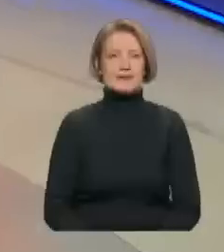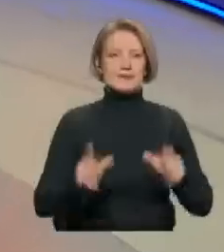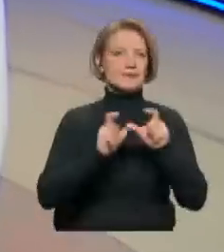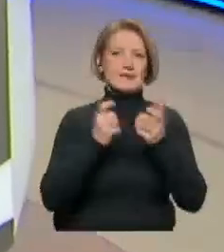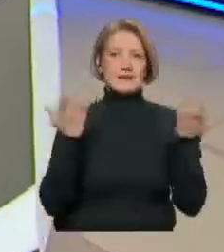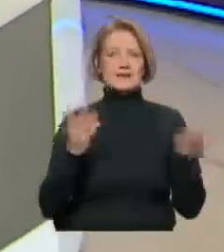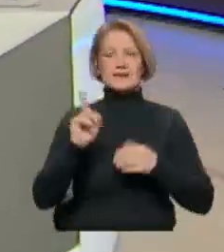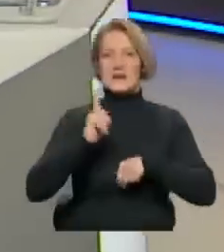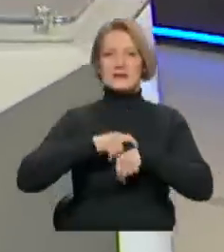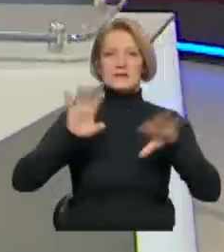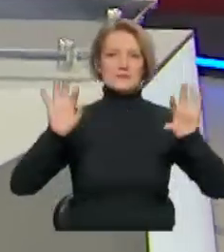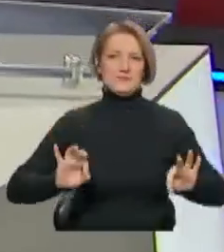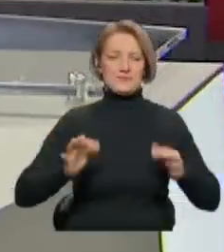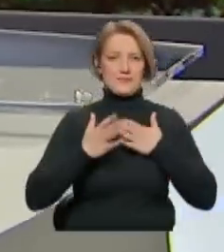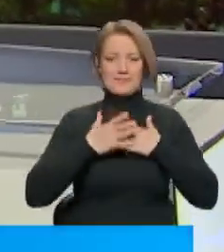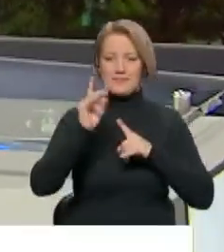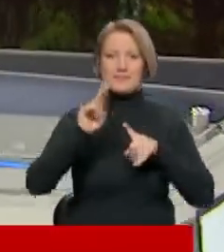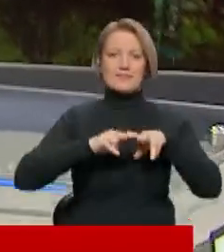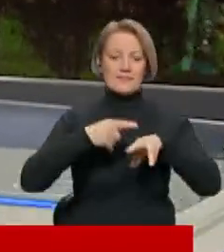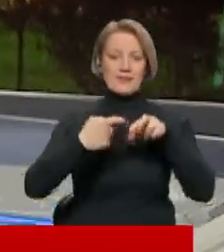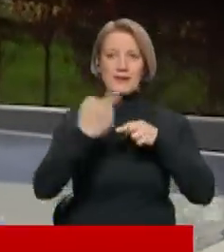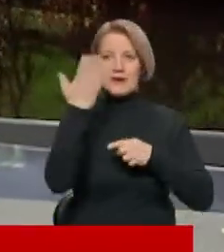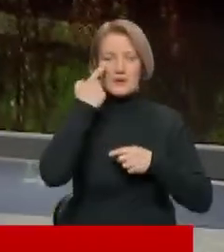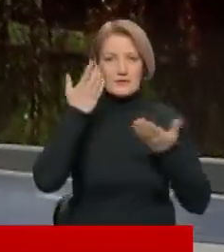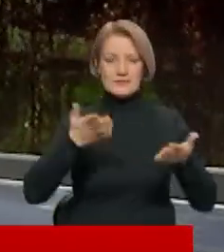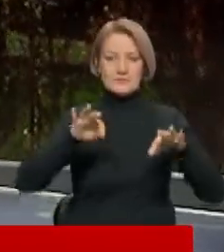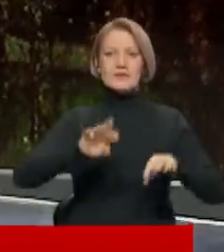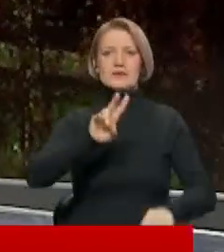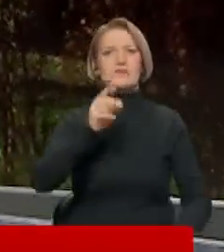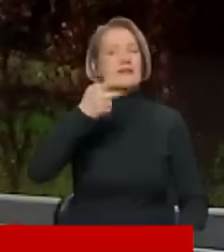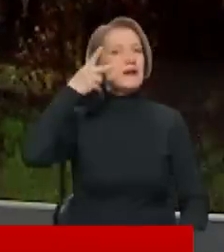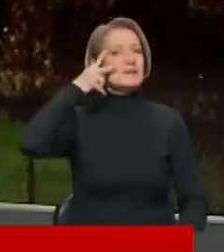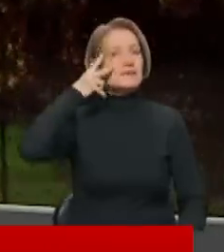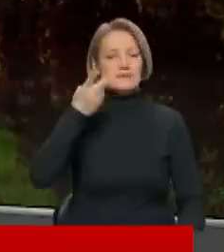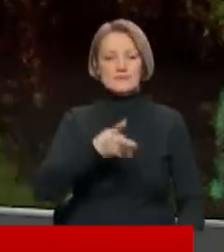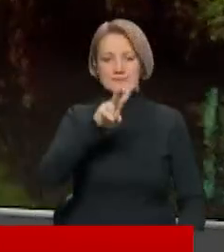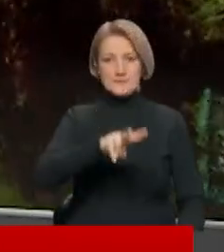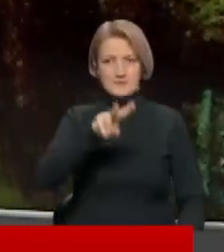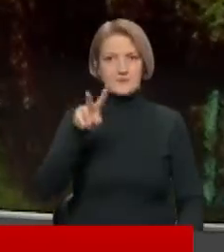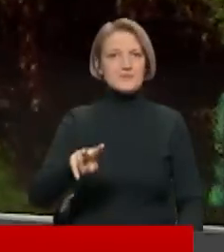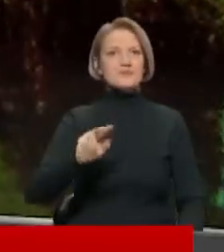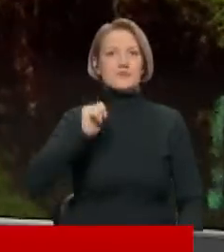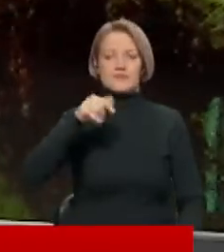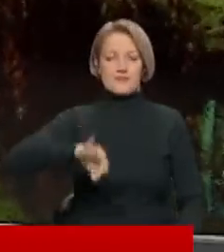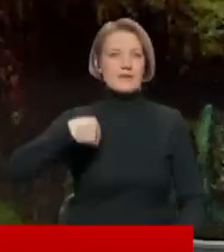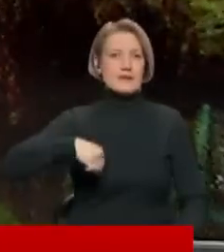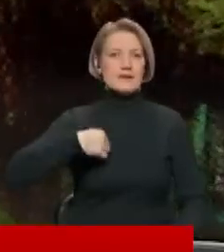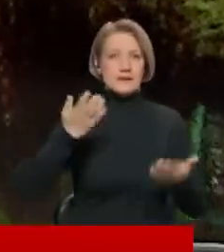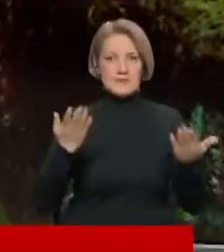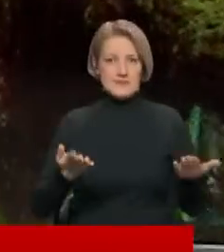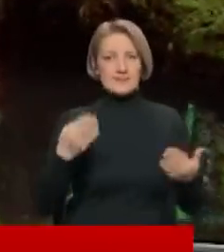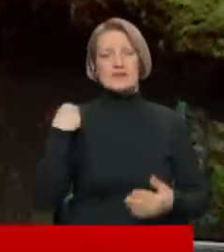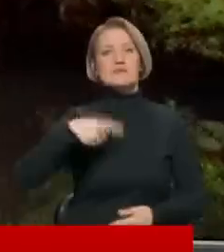Günaydın çalar saat başlıyor ben İlker Karagöz bugün 26 Aralık 2022 günlerden pazartesi